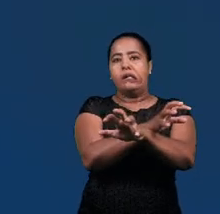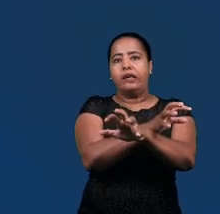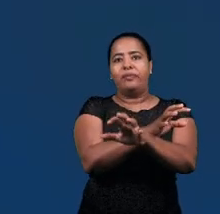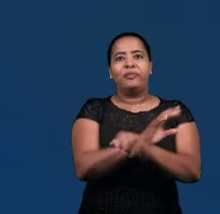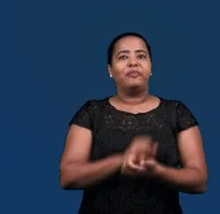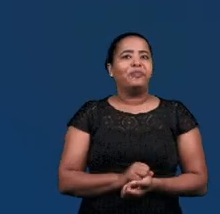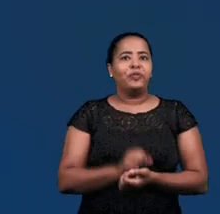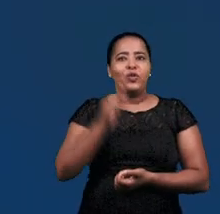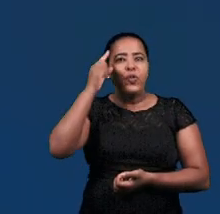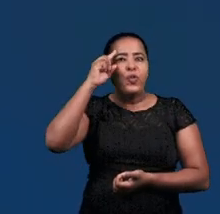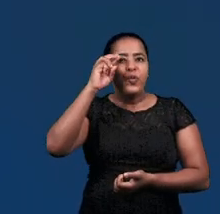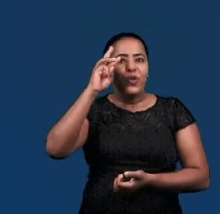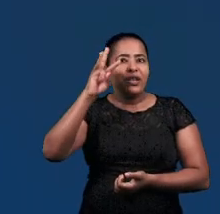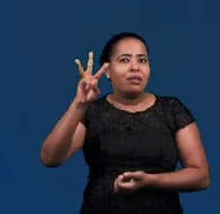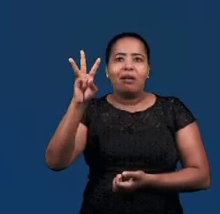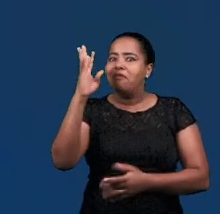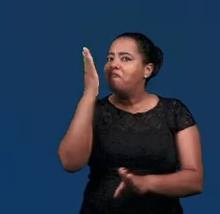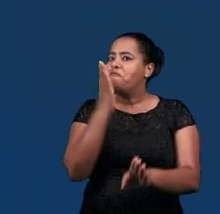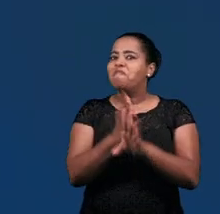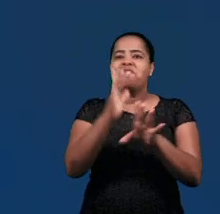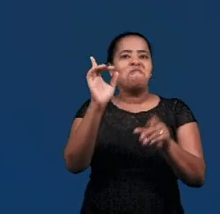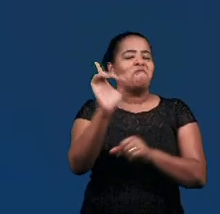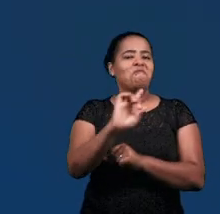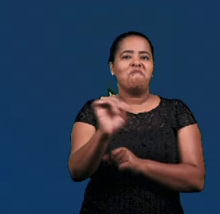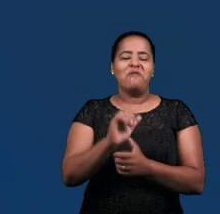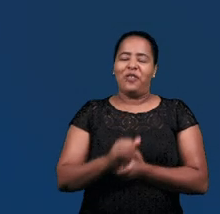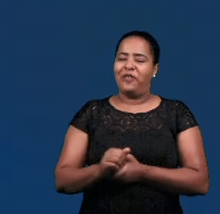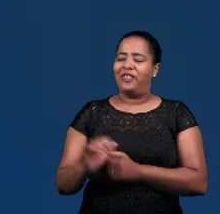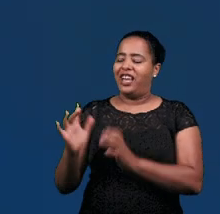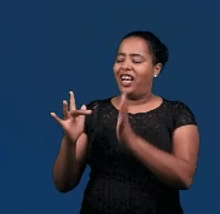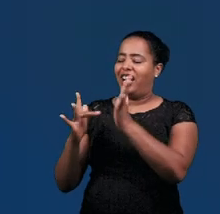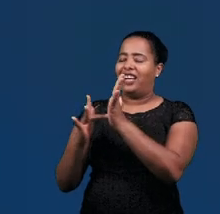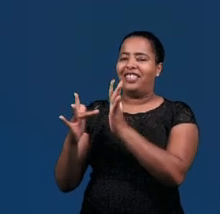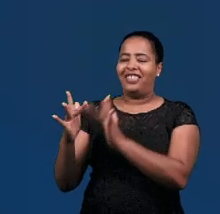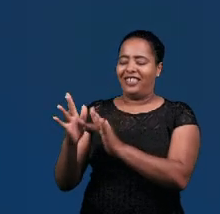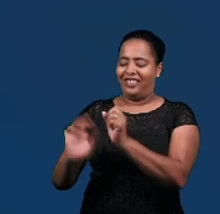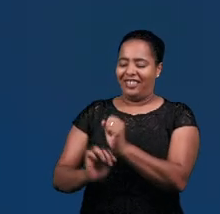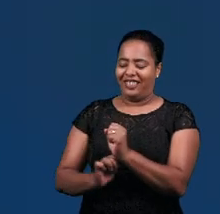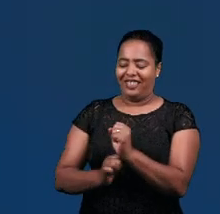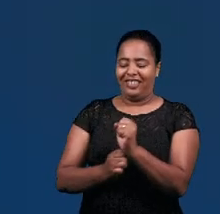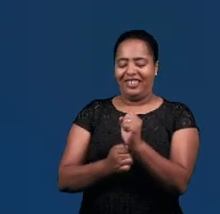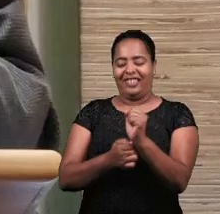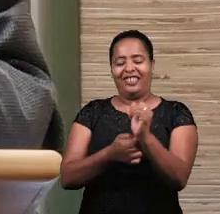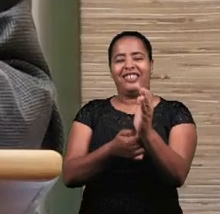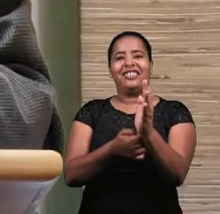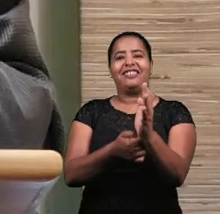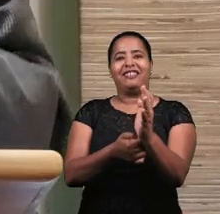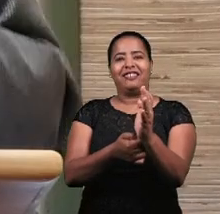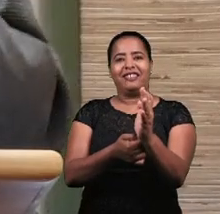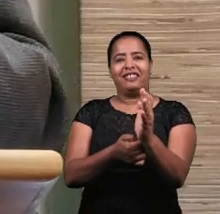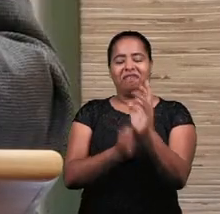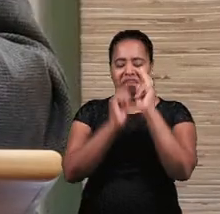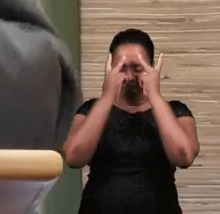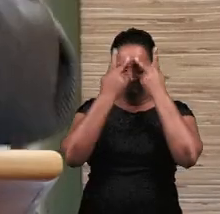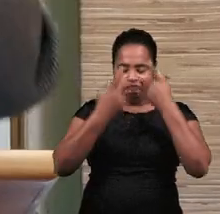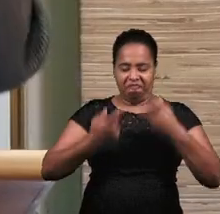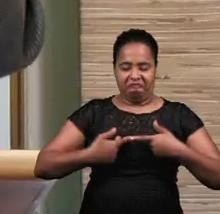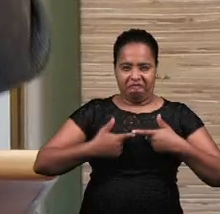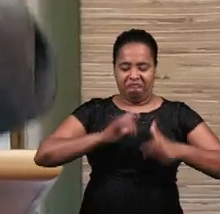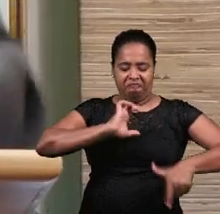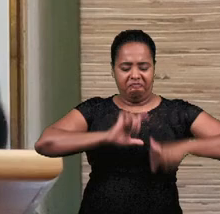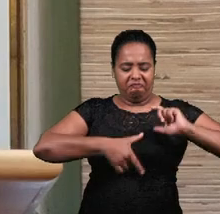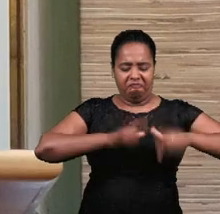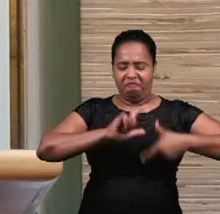expliquer l'énigme. Frères et sœurs, voici le grand énigme. Jésus est l'énigme. L'homme Israël, il n'a